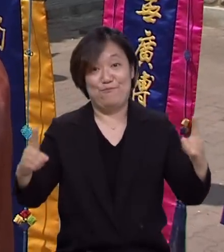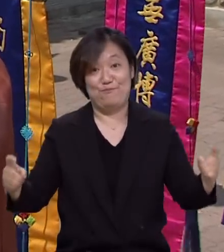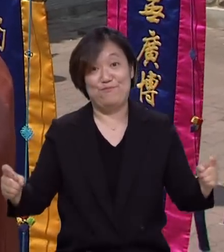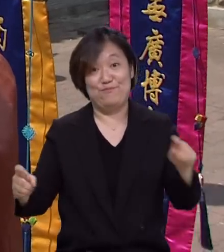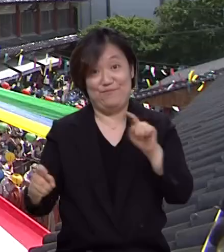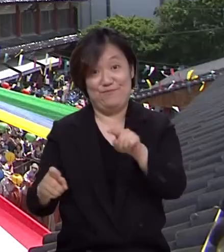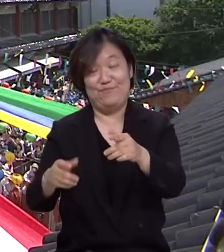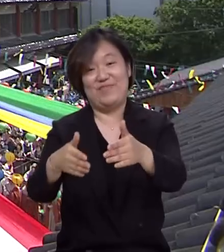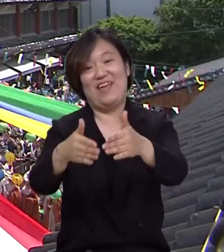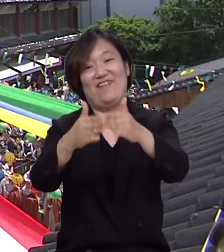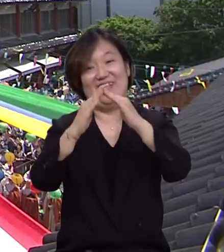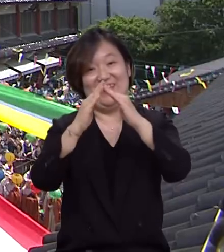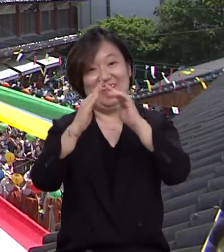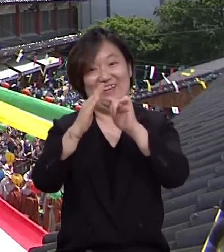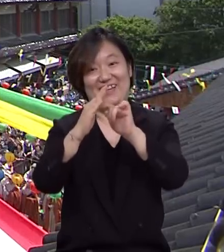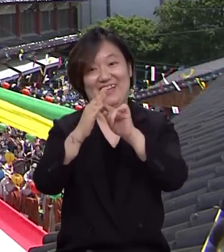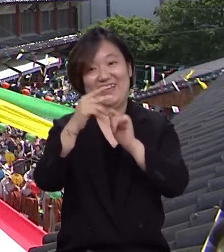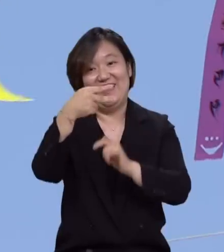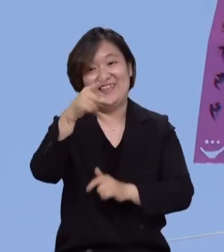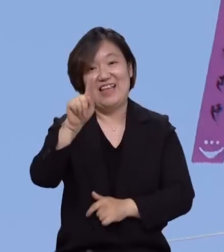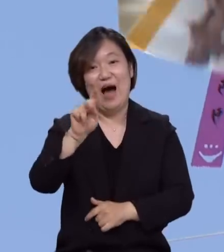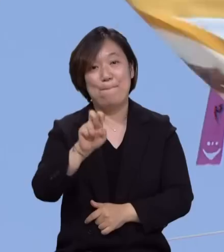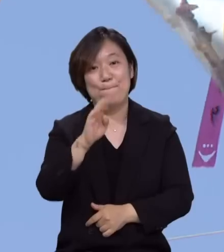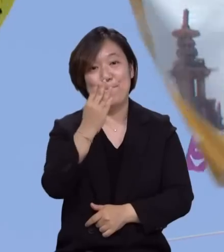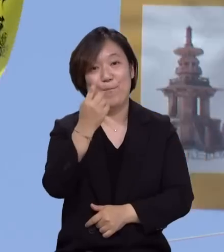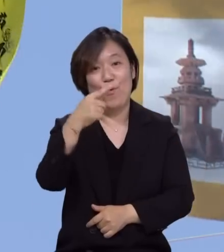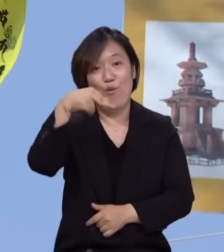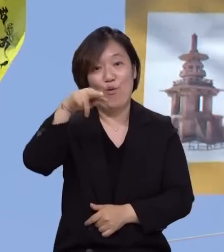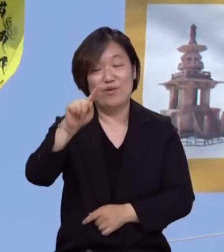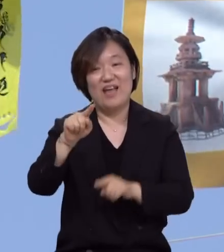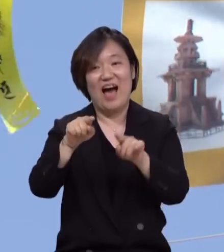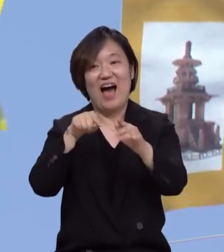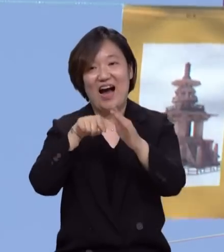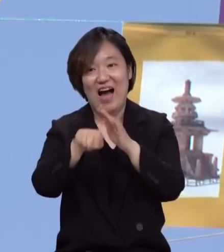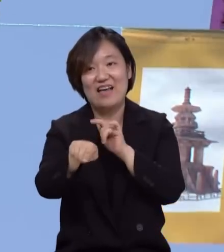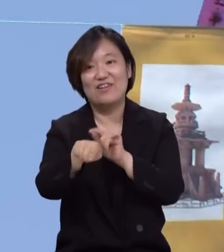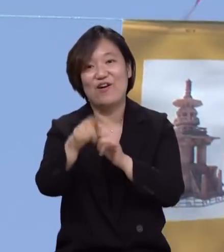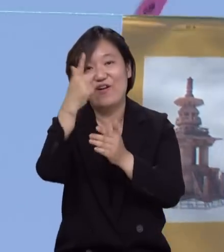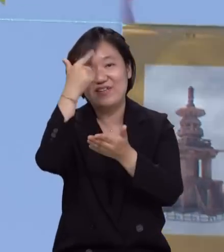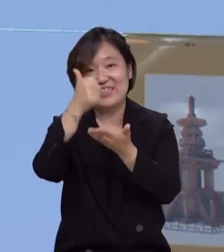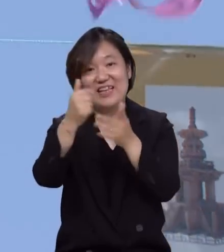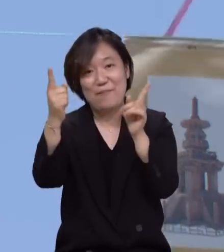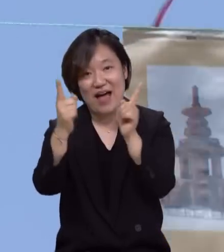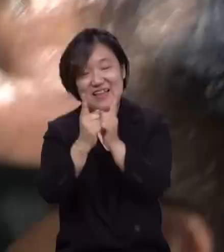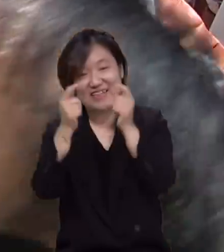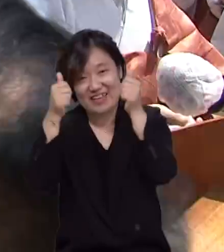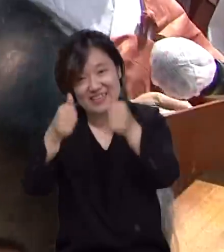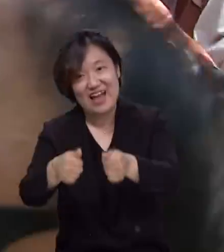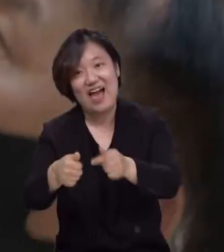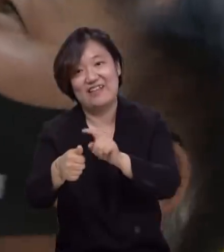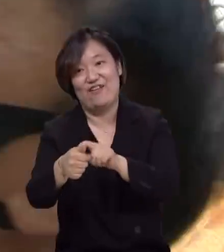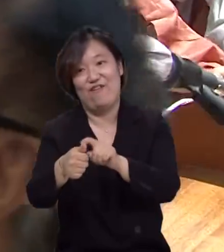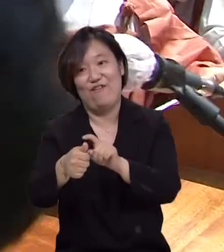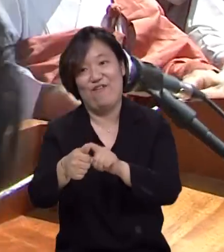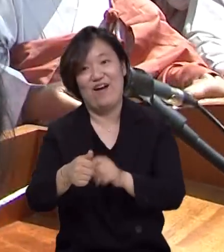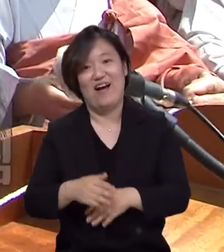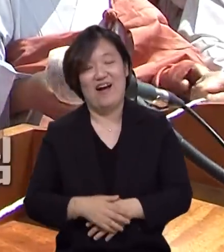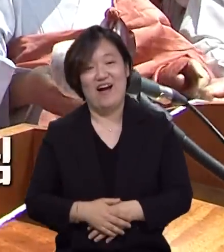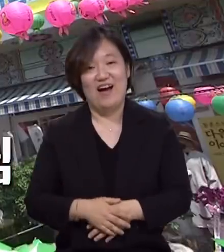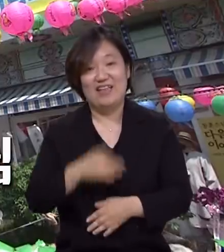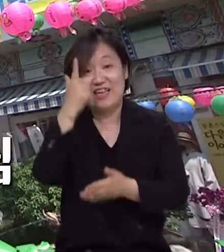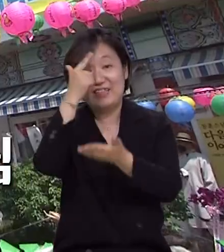제가 그때 삼보사에 집자 찾아뵙고 스님께 인사를 드렸는데 동원스님께서 하신